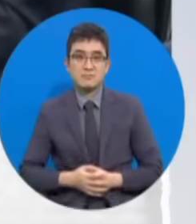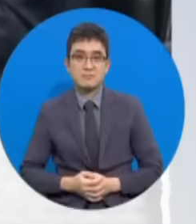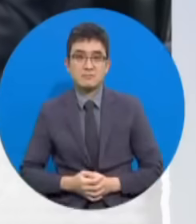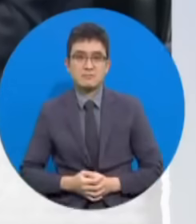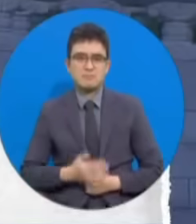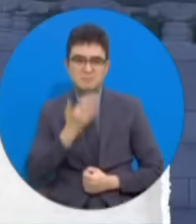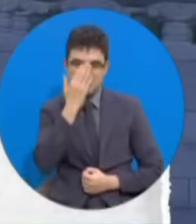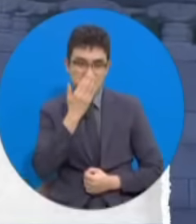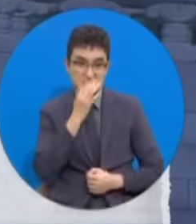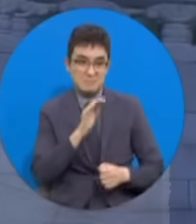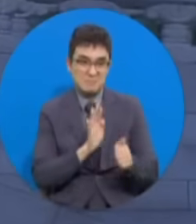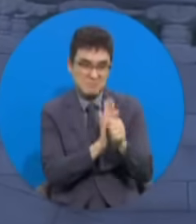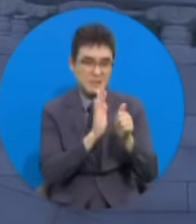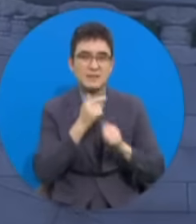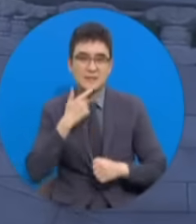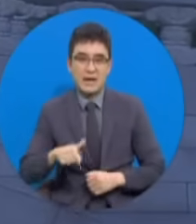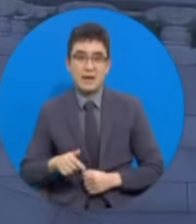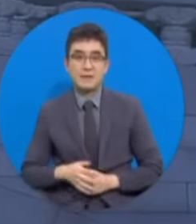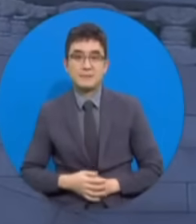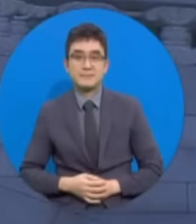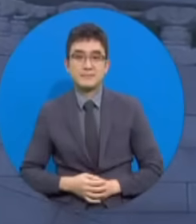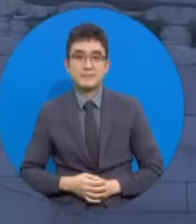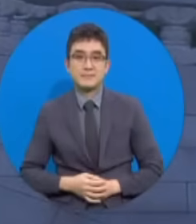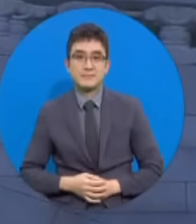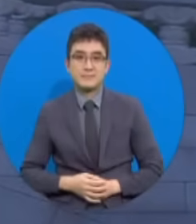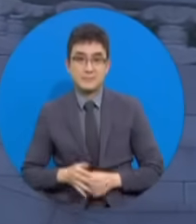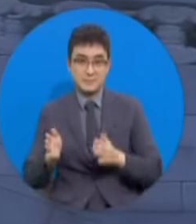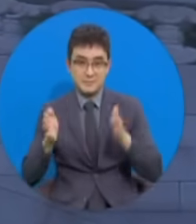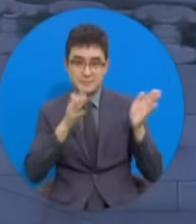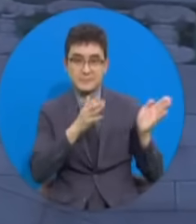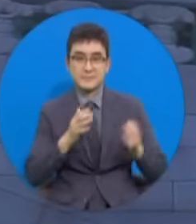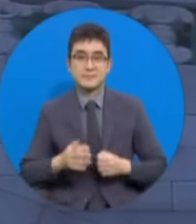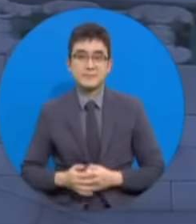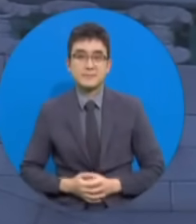아니다? 아니다. 네. 자, 이번엔 저희가 준비한 다음 이야기입니다.